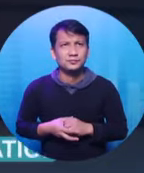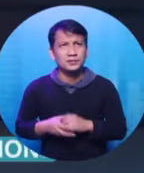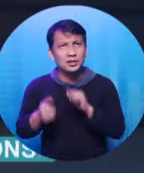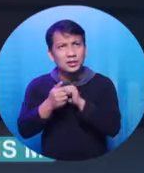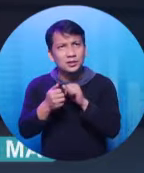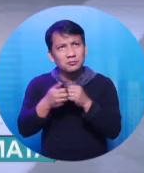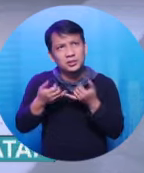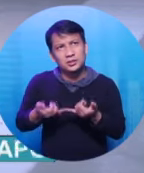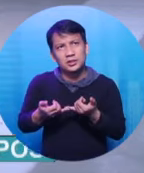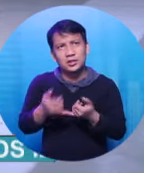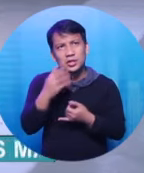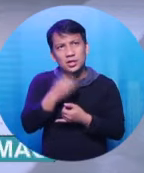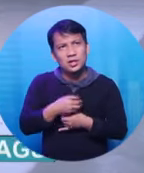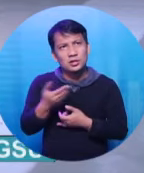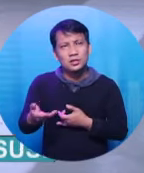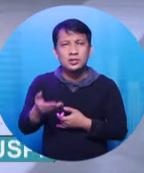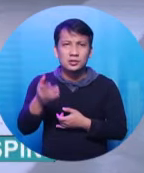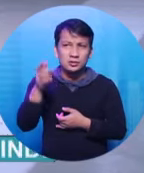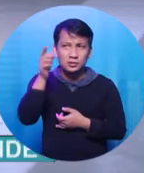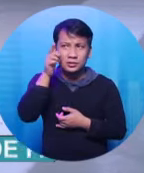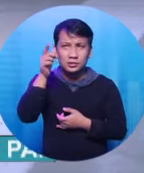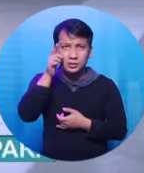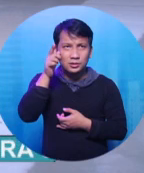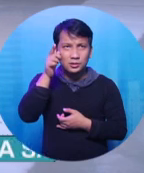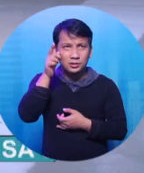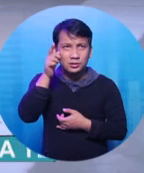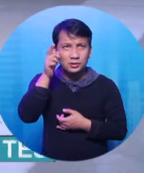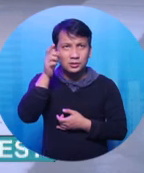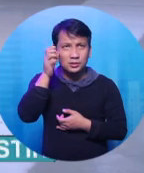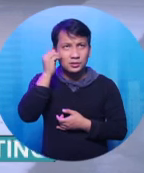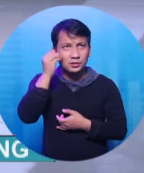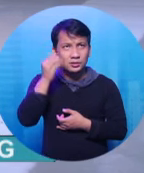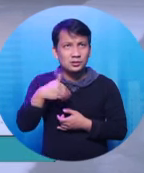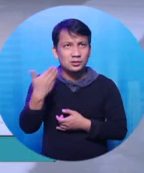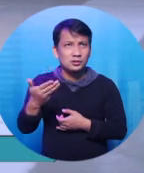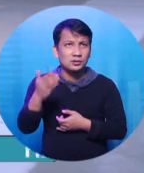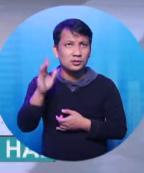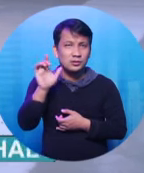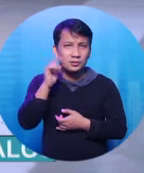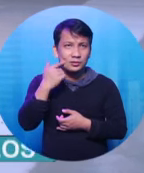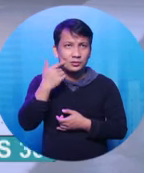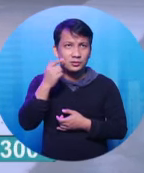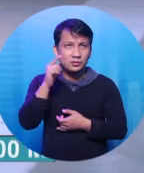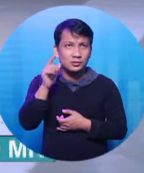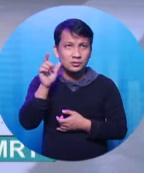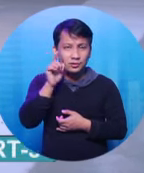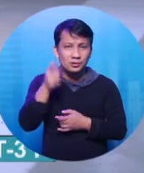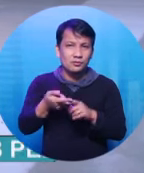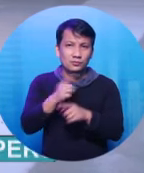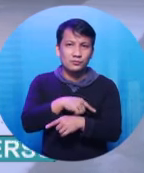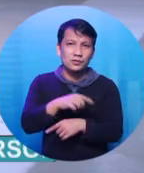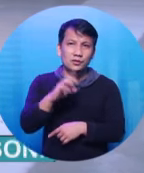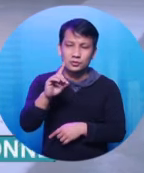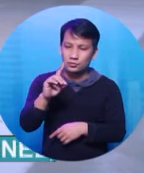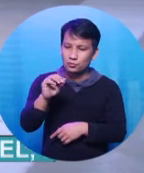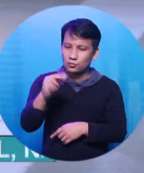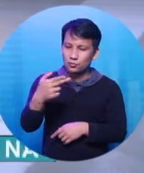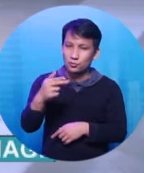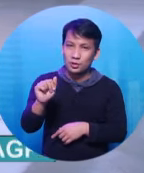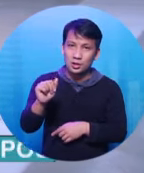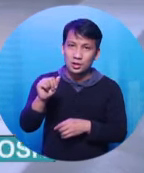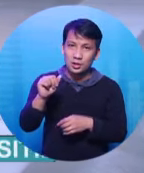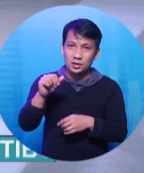natin ngayon sina Ma'am Lenny De Hacto at Georgina Librado mula Doha,